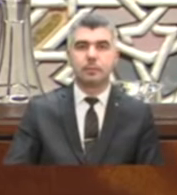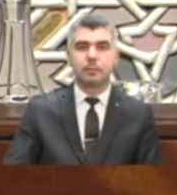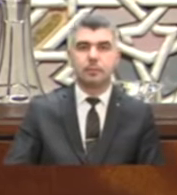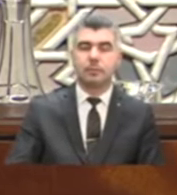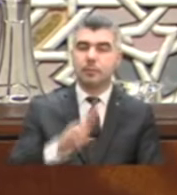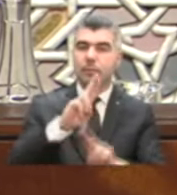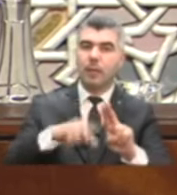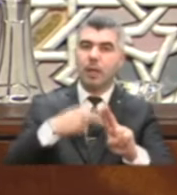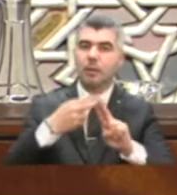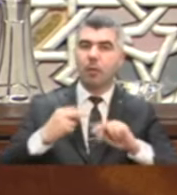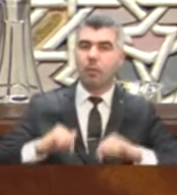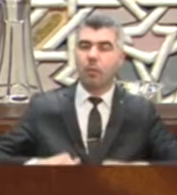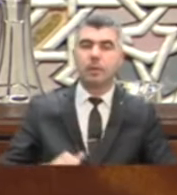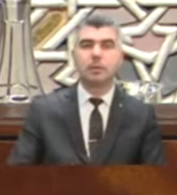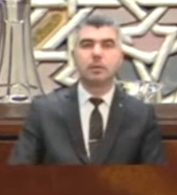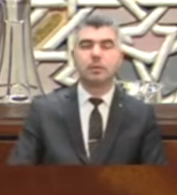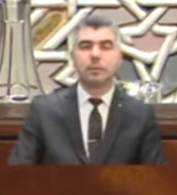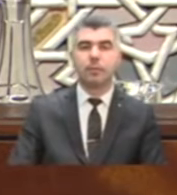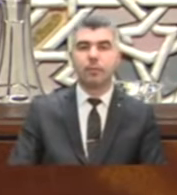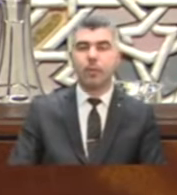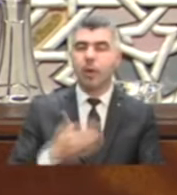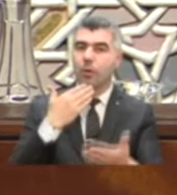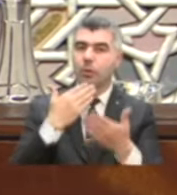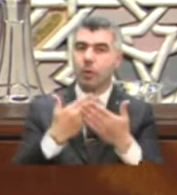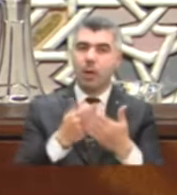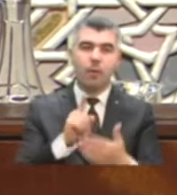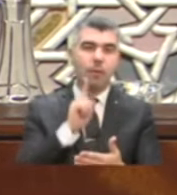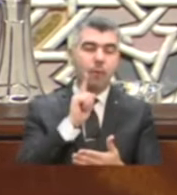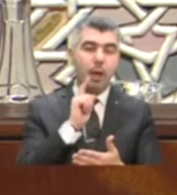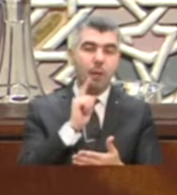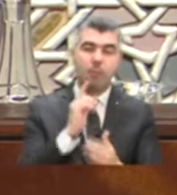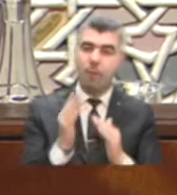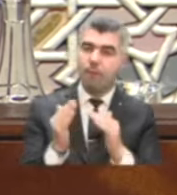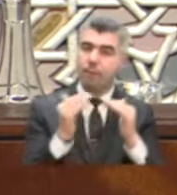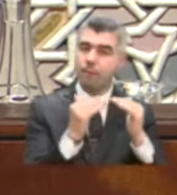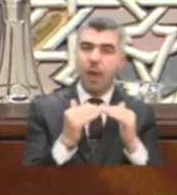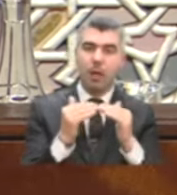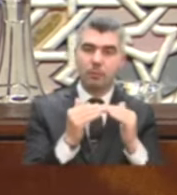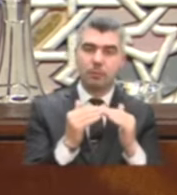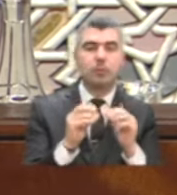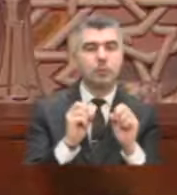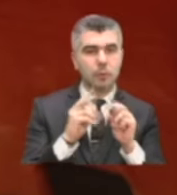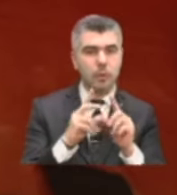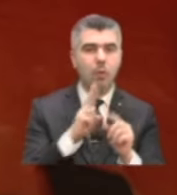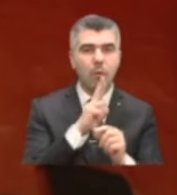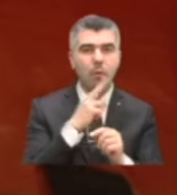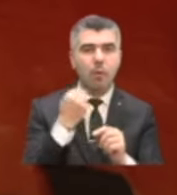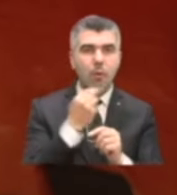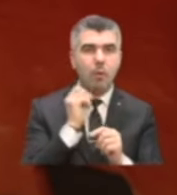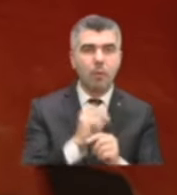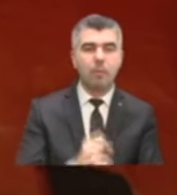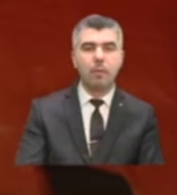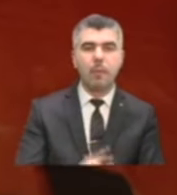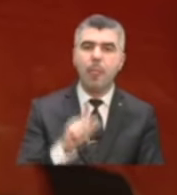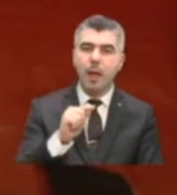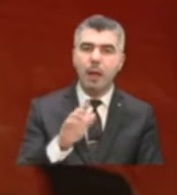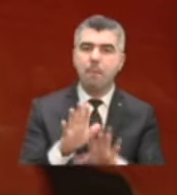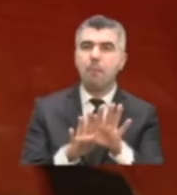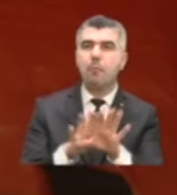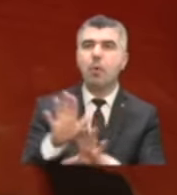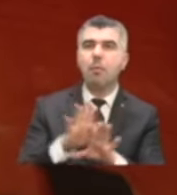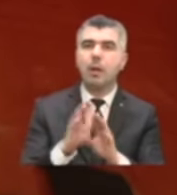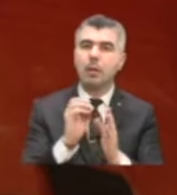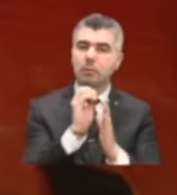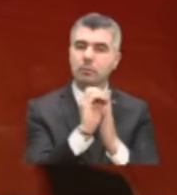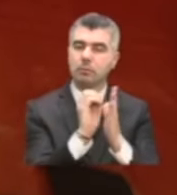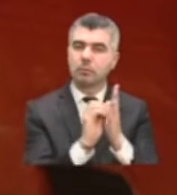رد السيد الوزير فيما تبقى من الوقت. شكرا سيدة النائبة. كنتفق معكم بالطبع في الحكومة في هذا المجال. مجموعة ديال المبادرات ديجا